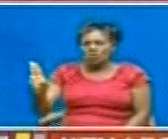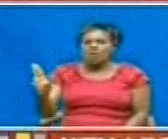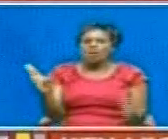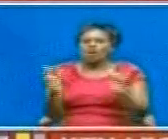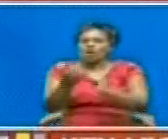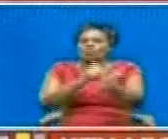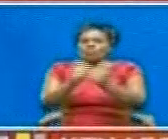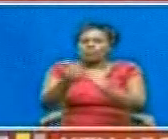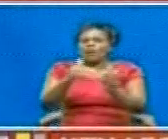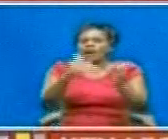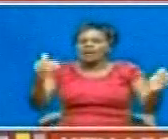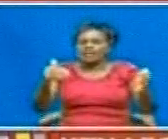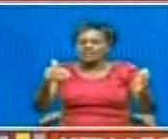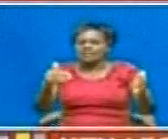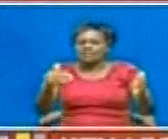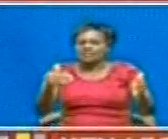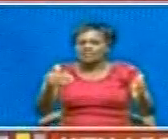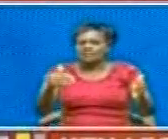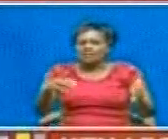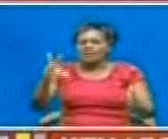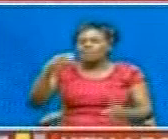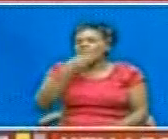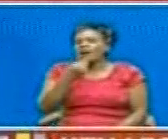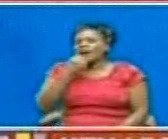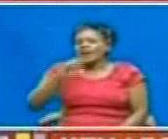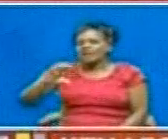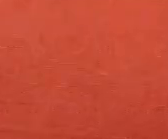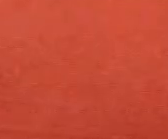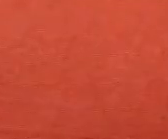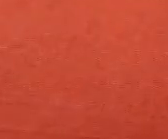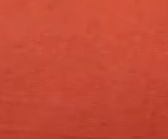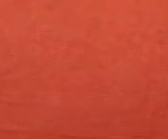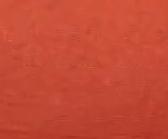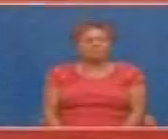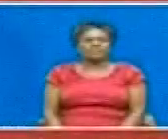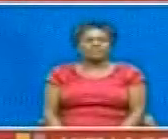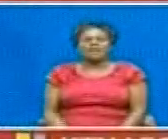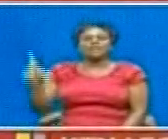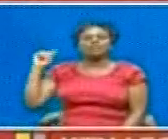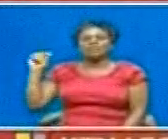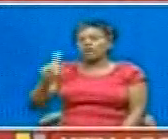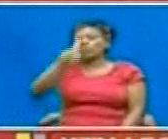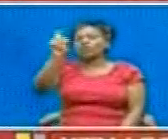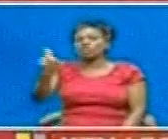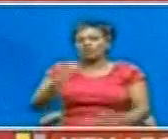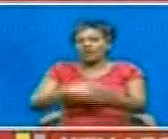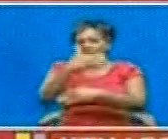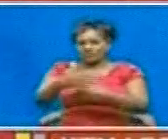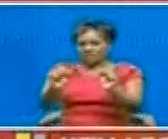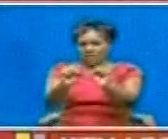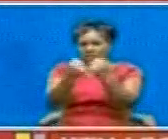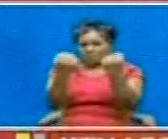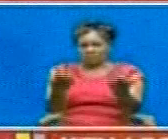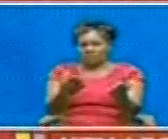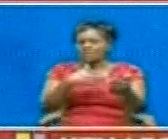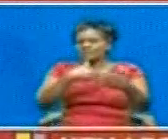wanacheza dhidi ya wenyeji wao Man United katika uga wa Old Trafford. Naam, katika Twitter tuliuliza, je, baada ya matokeo ya leo kuna dalili